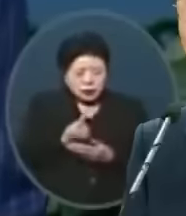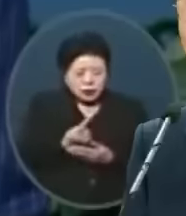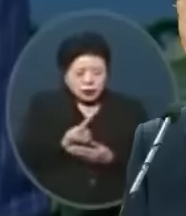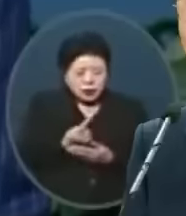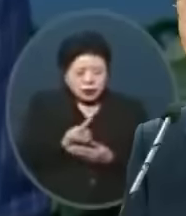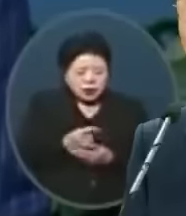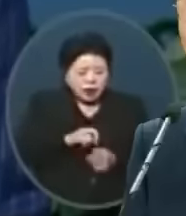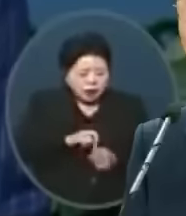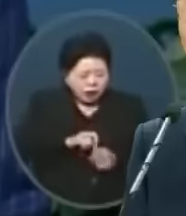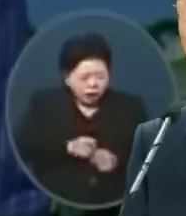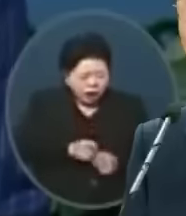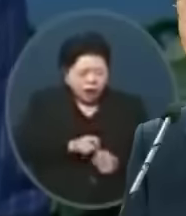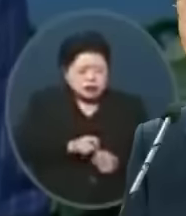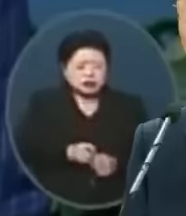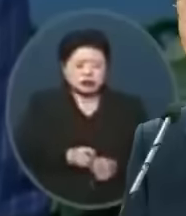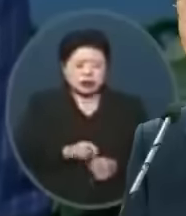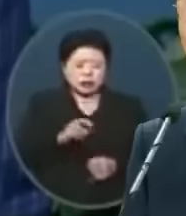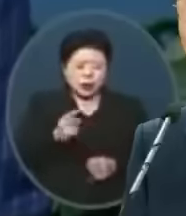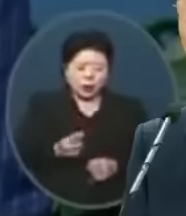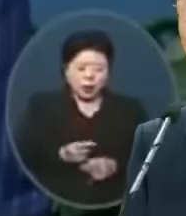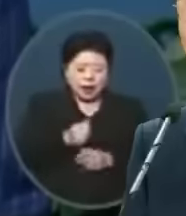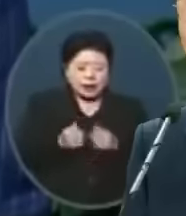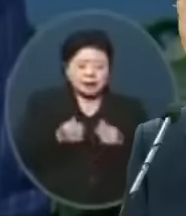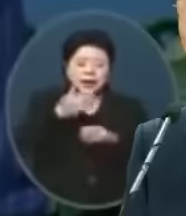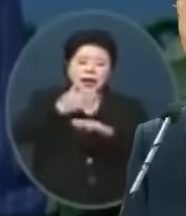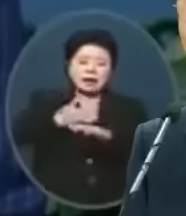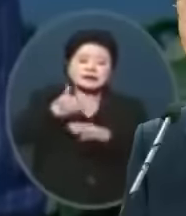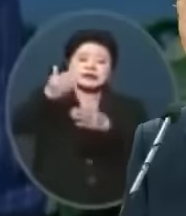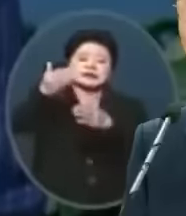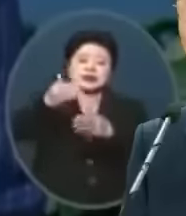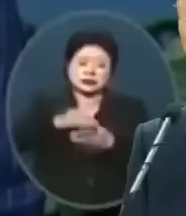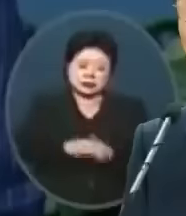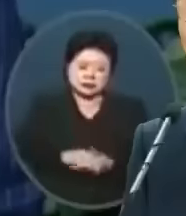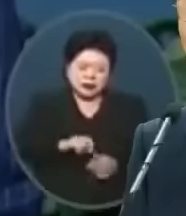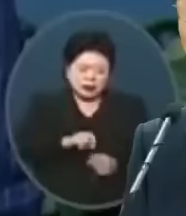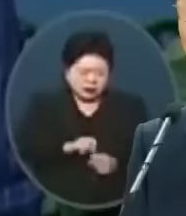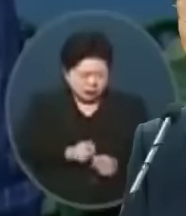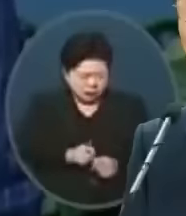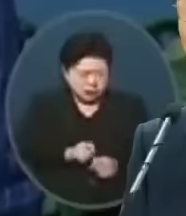내가 억지로 하나님께 감사를 드리고 억지로